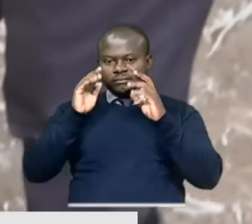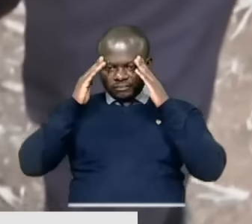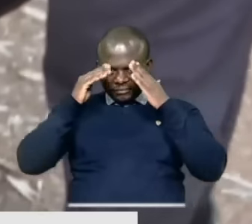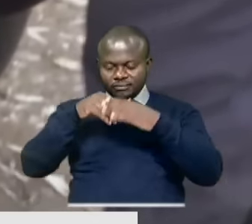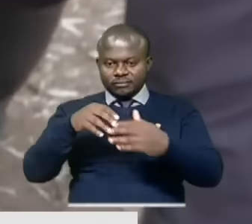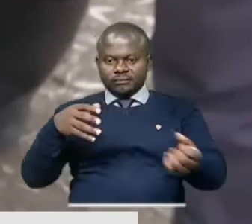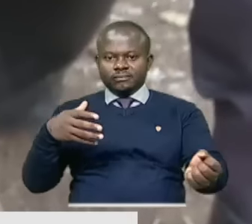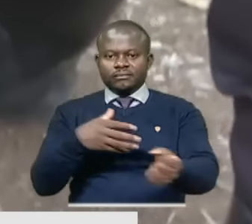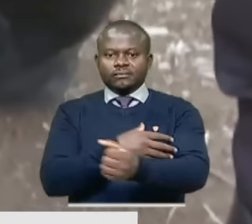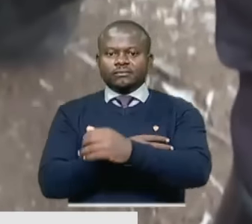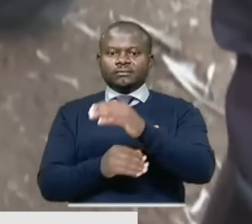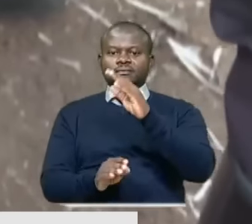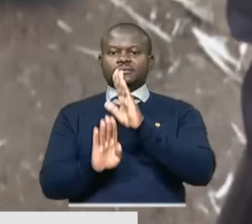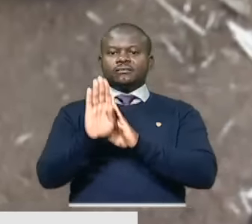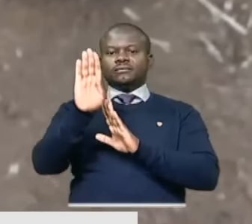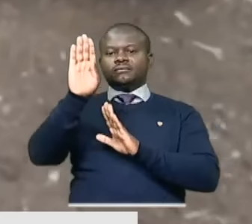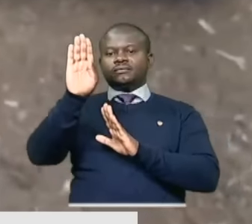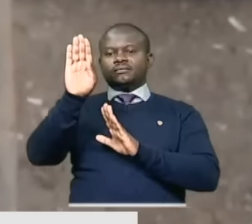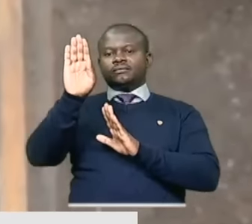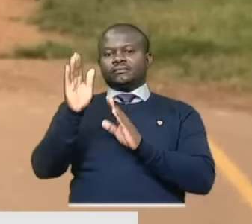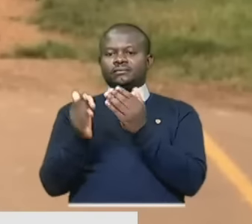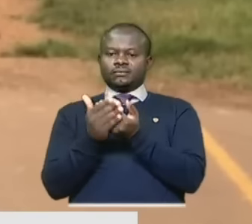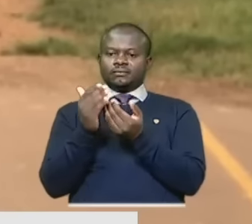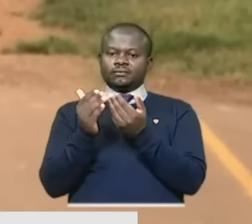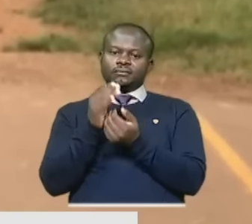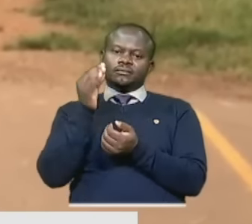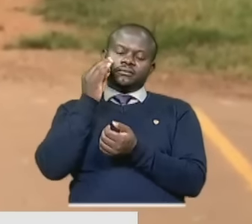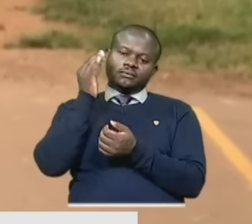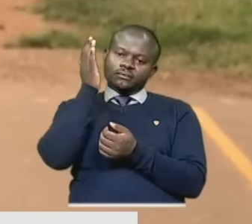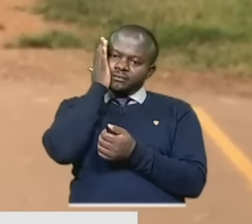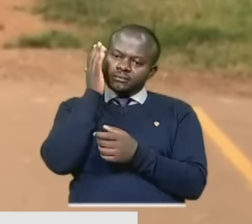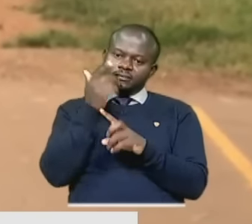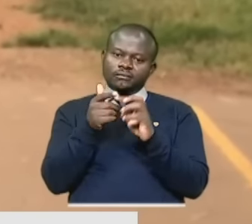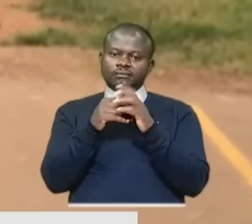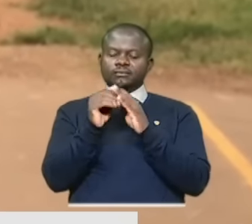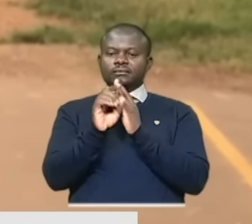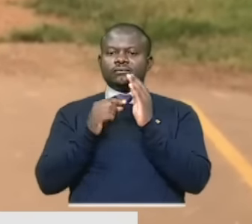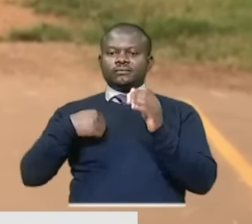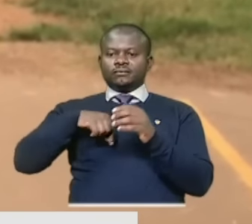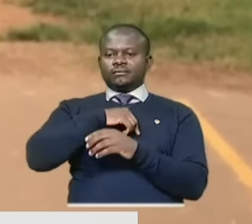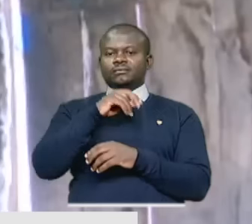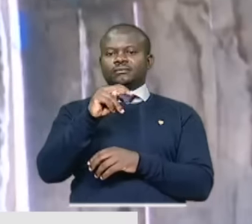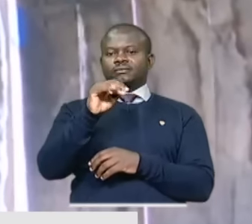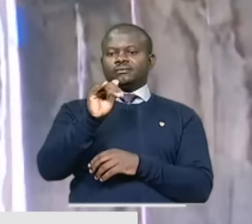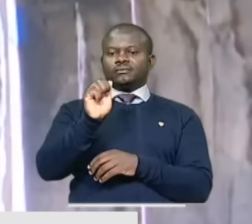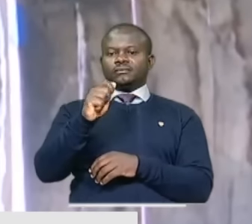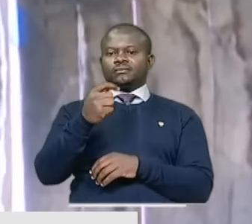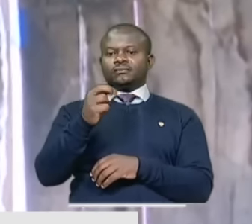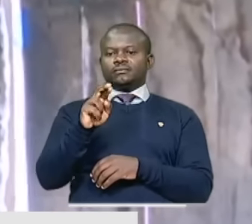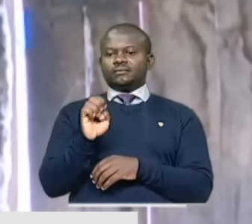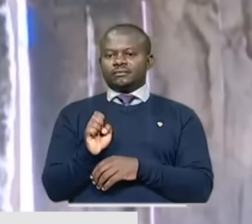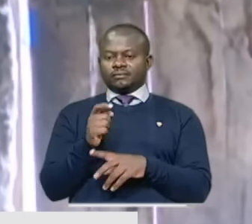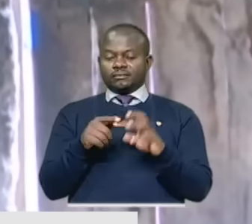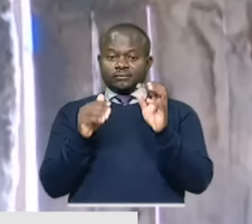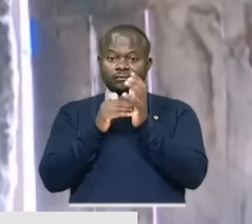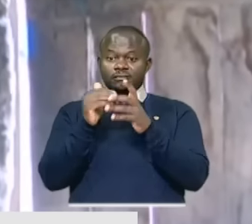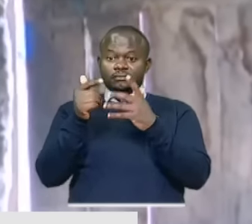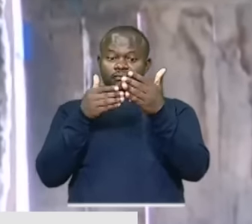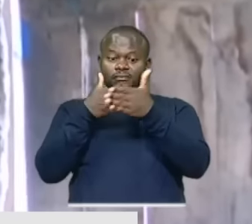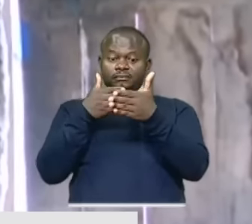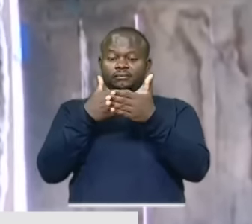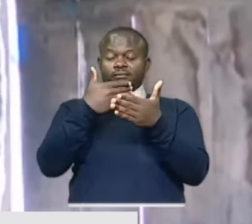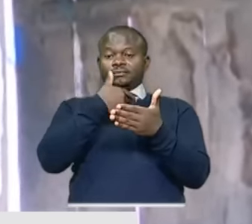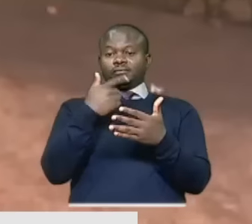mu guteza imbere ubworozi bw'inzuki mu karere kacu ka Nyagatare icyakora abavumvu mu mbogamizi bahora